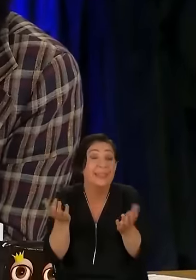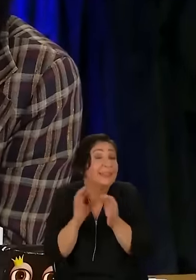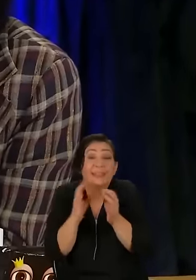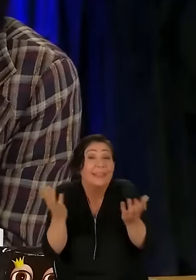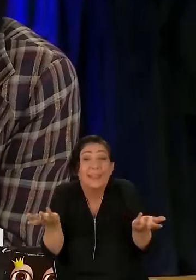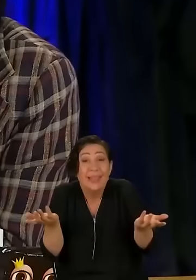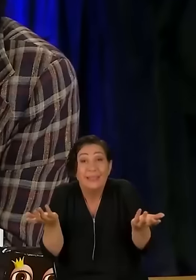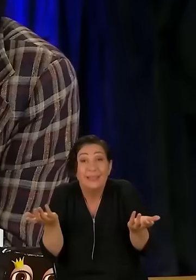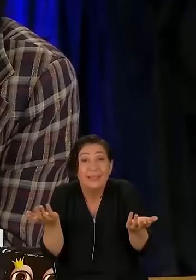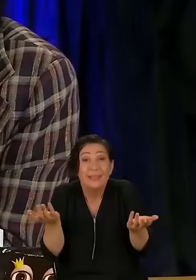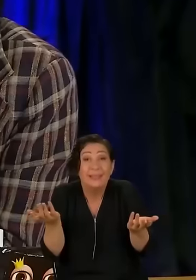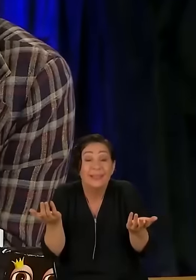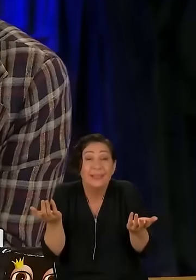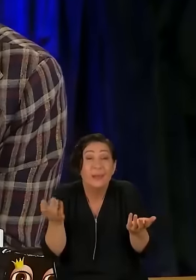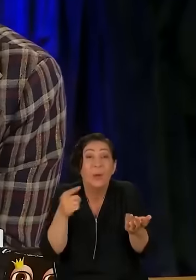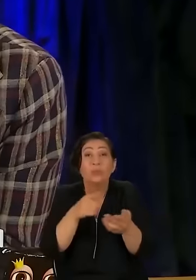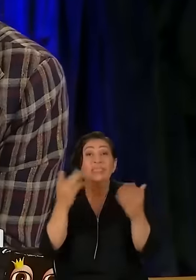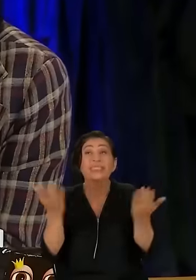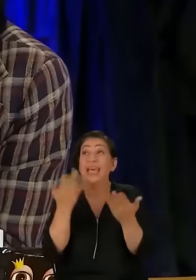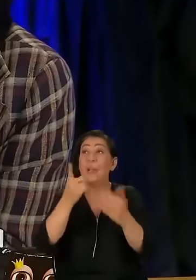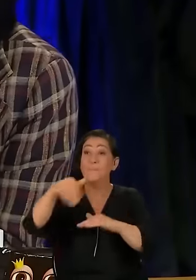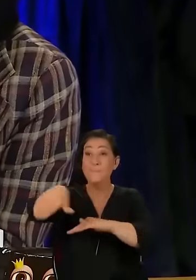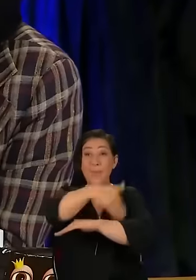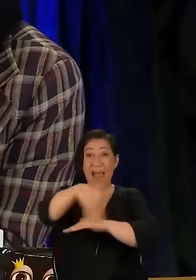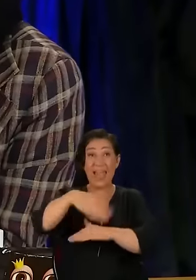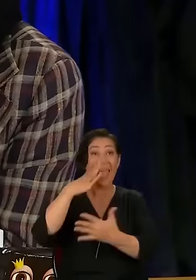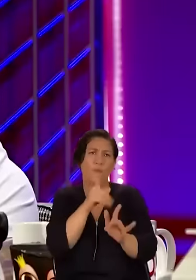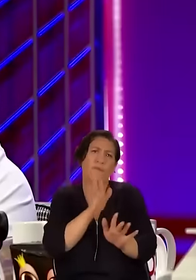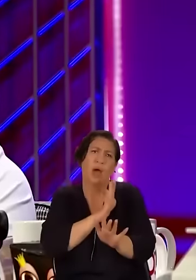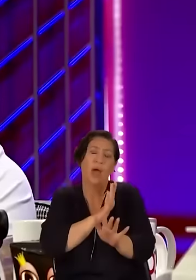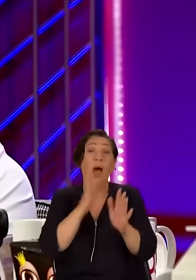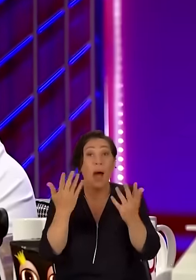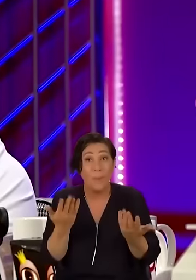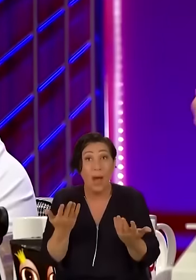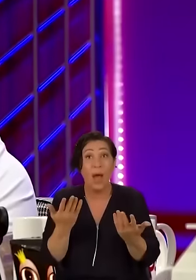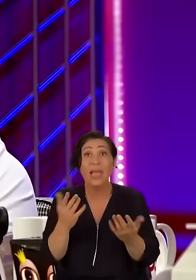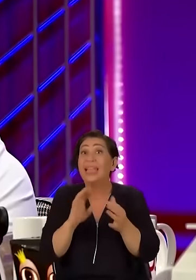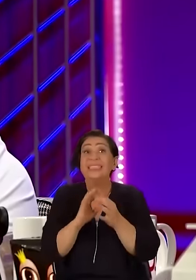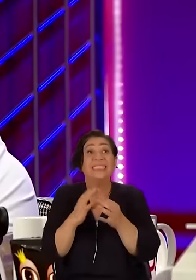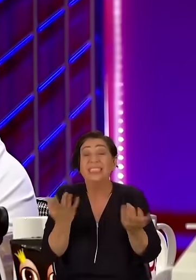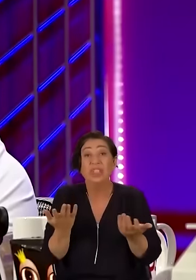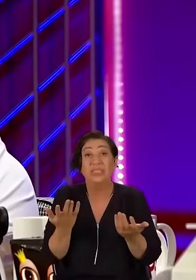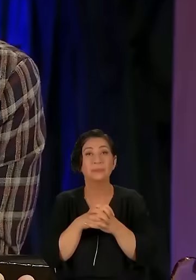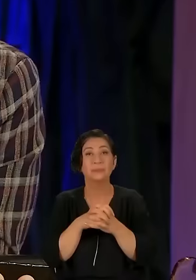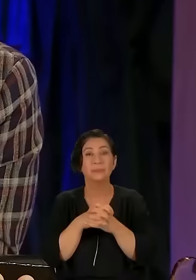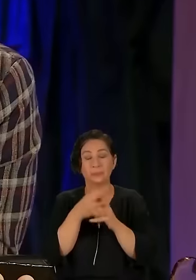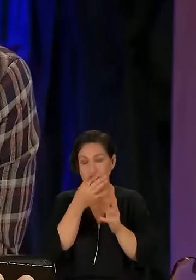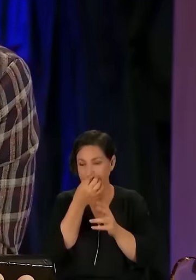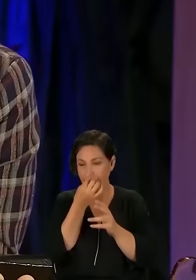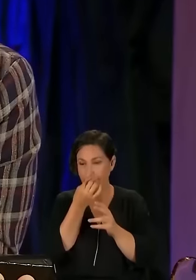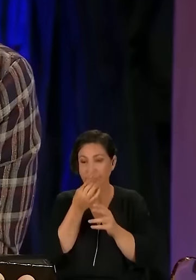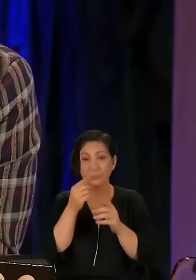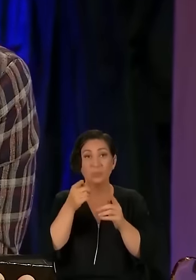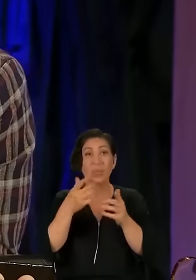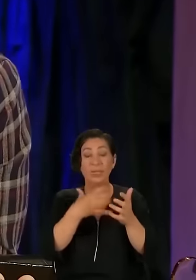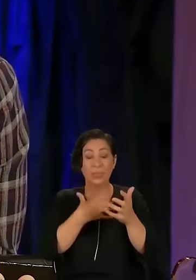Niçin? Bu zaten bir mahalle insanı olduğunu biliyor, evet, ama Niçin bu yardımseverliğini, bu kadar